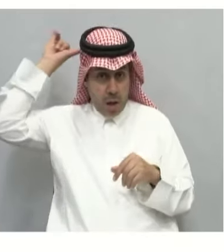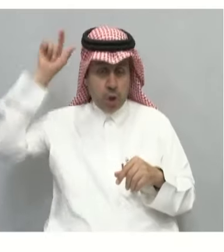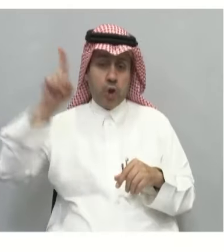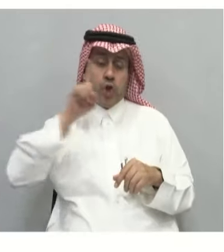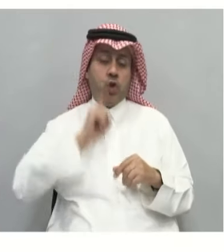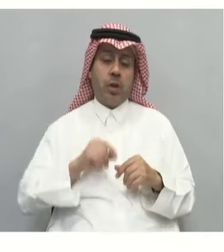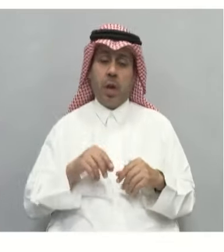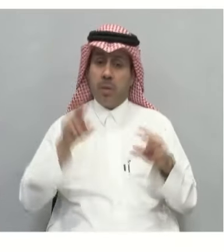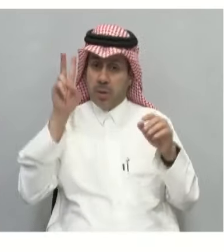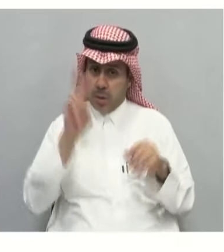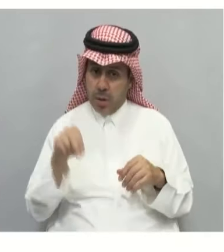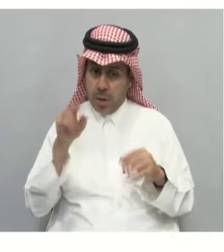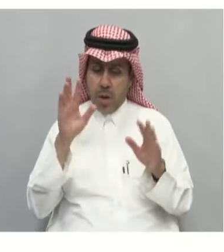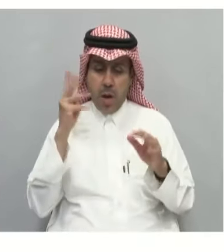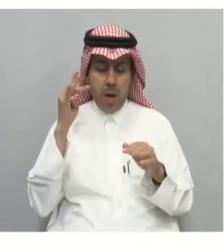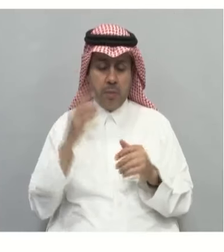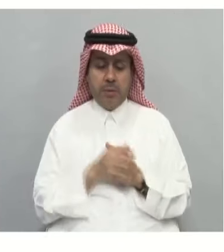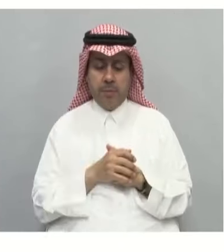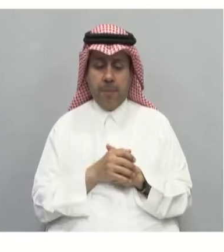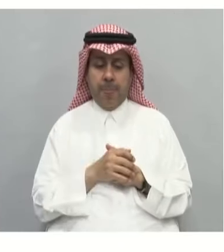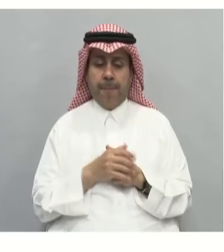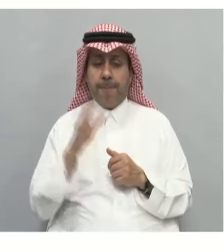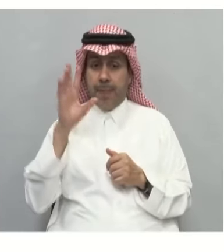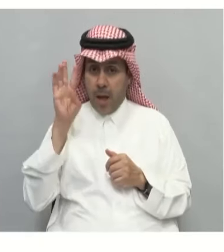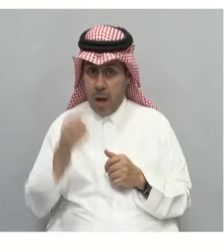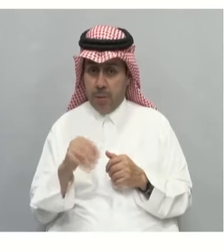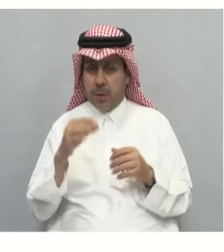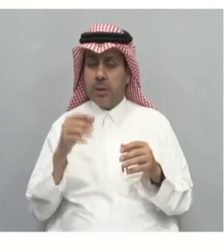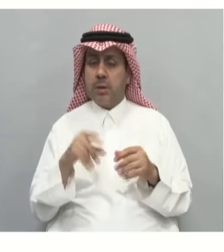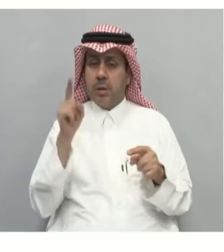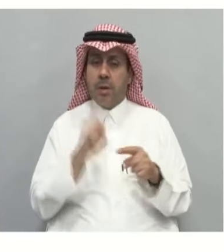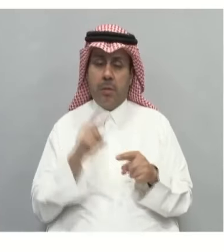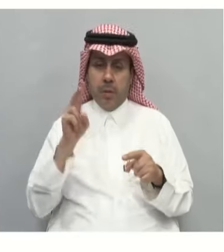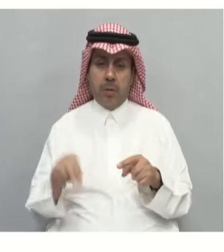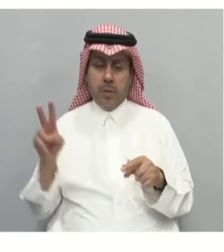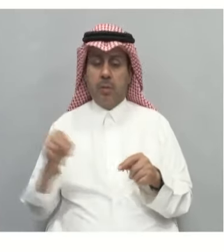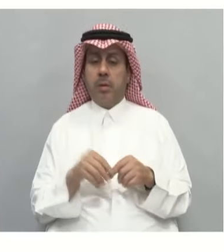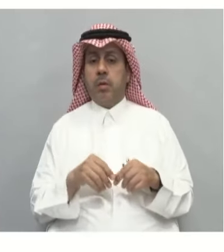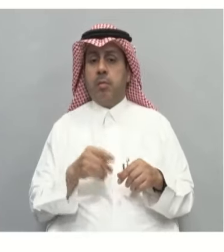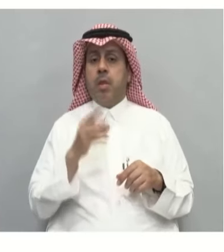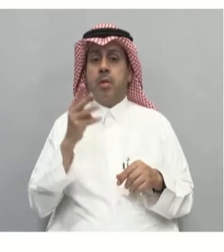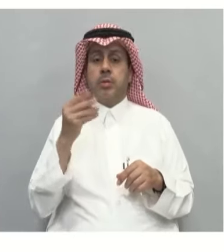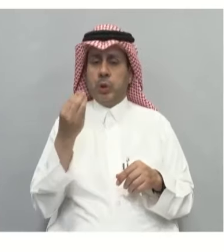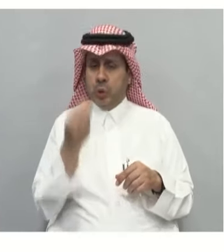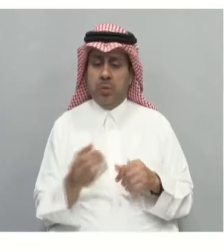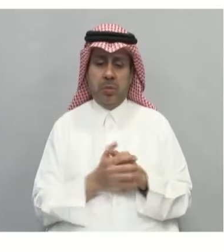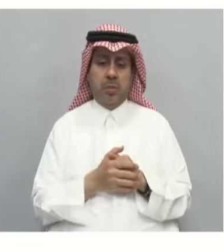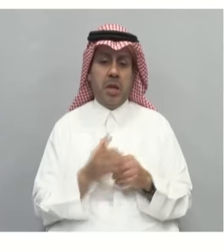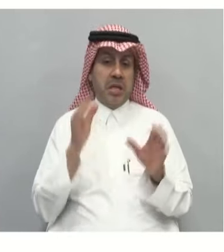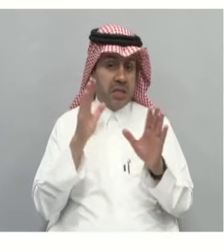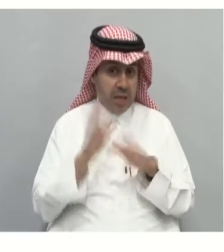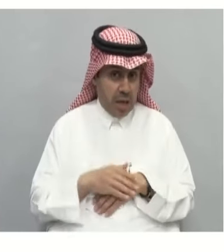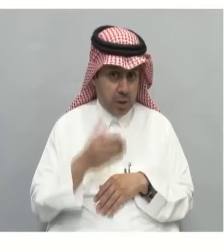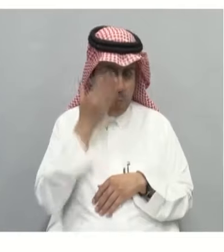فنقرها اربعا لا يذكر الله فيها الا قليلا اي يصليها بسرعه وذكر الله جل وعلا في تلكم الصلاه